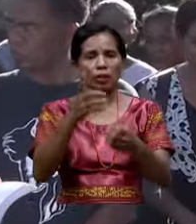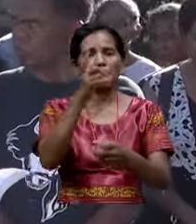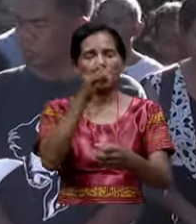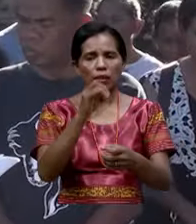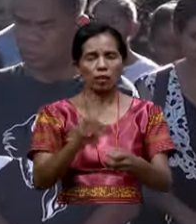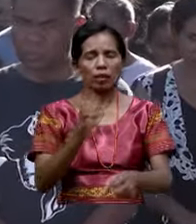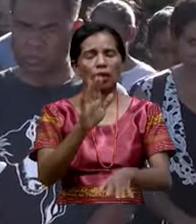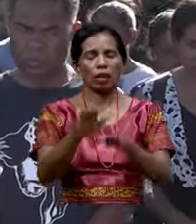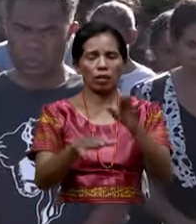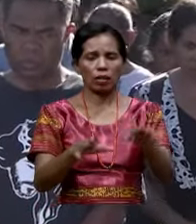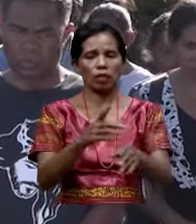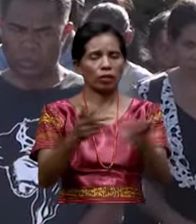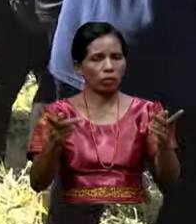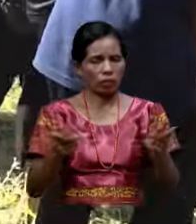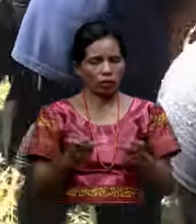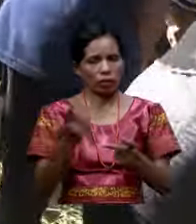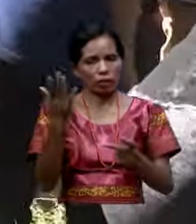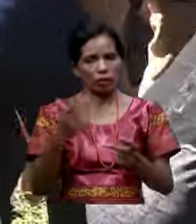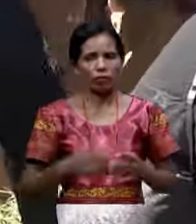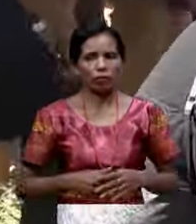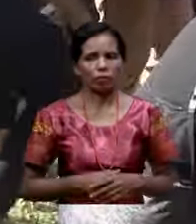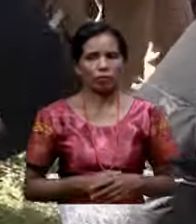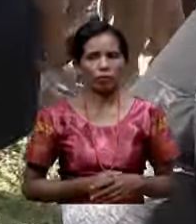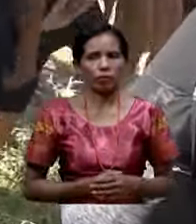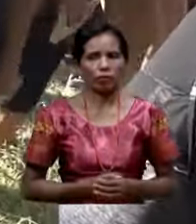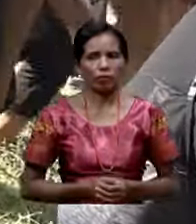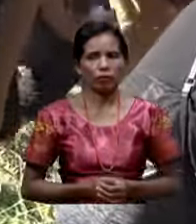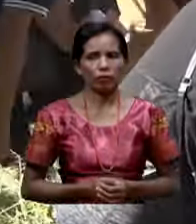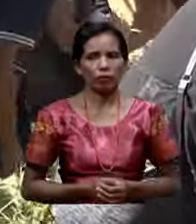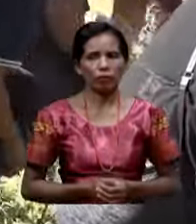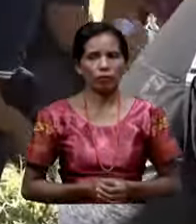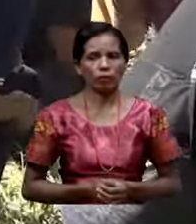Limos halo via sakra ia faten refere Agustino da Costa aderitu Simenes GMN.